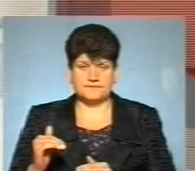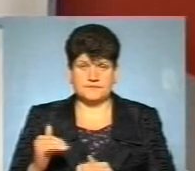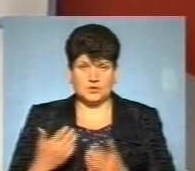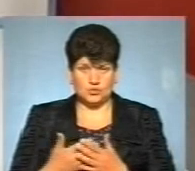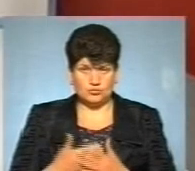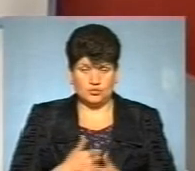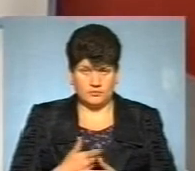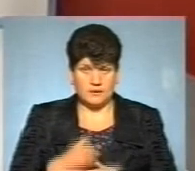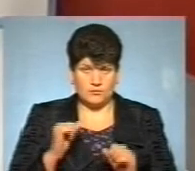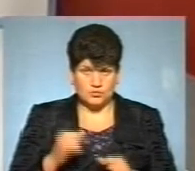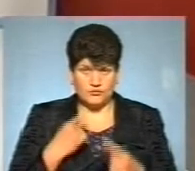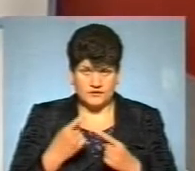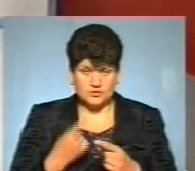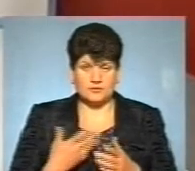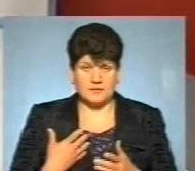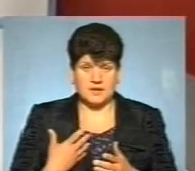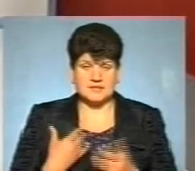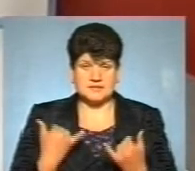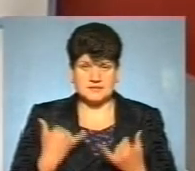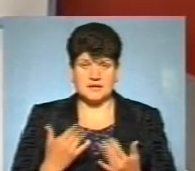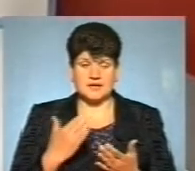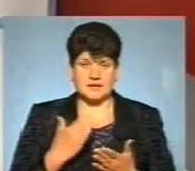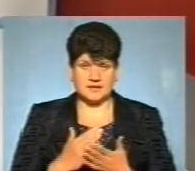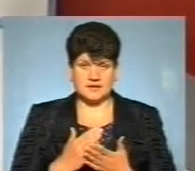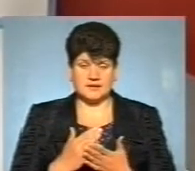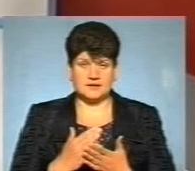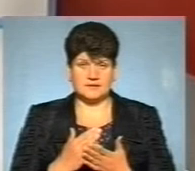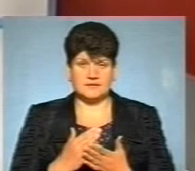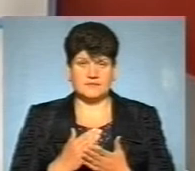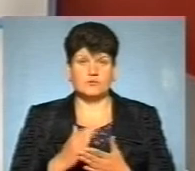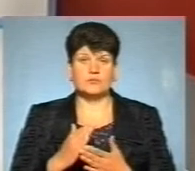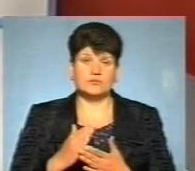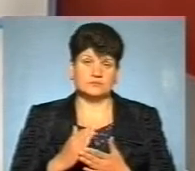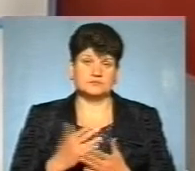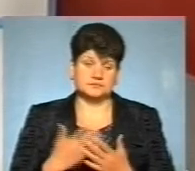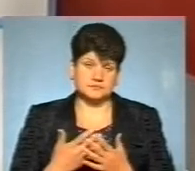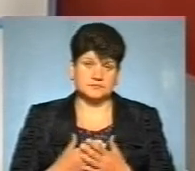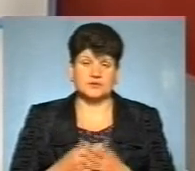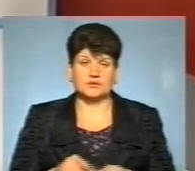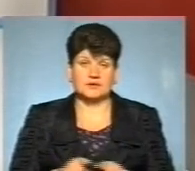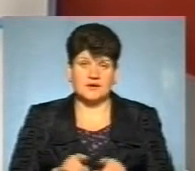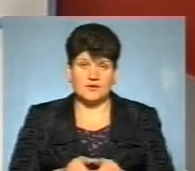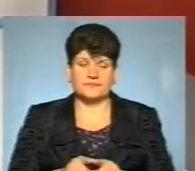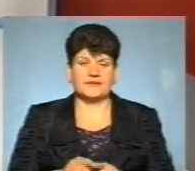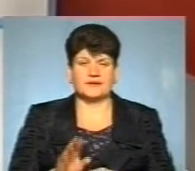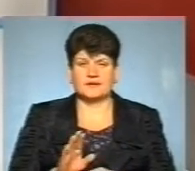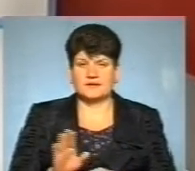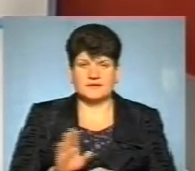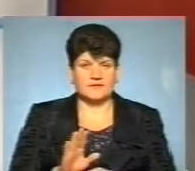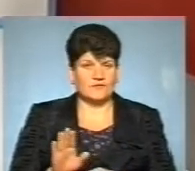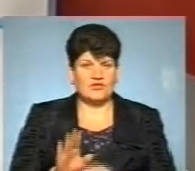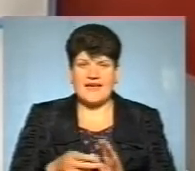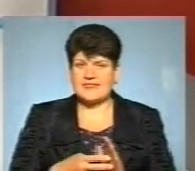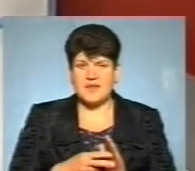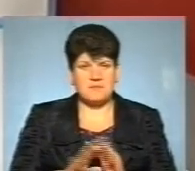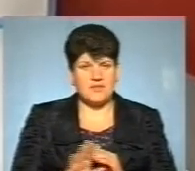Тобто ми можемо казати про те, що ми наразі знаходимося все-таки в плановій прогнозованій ситуації, які ми контролюємо. Вона не